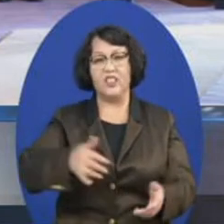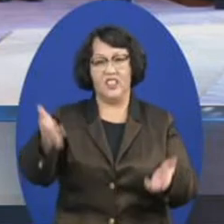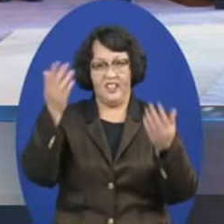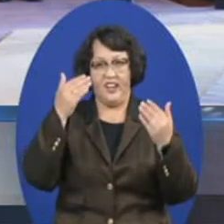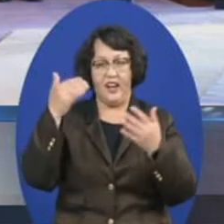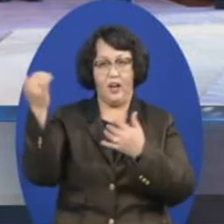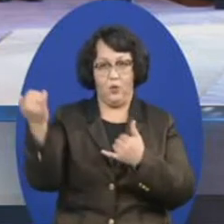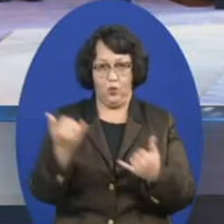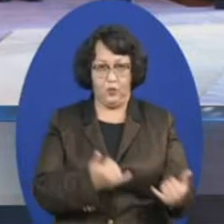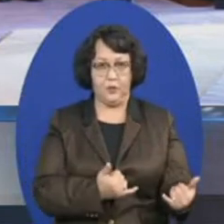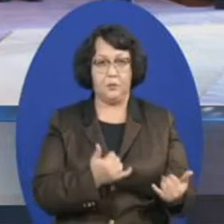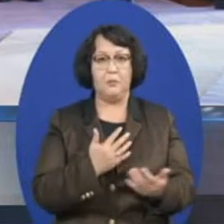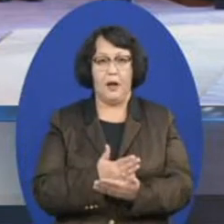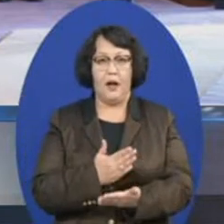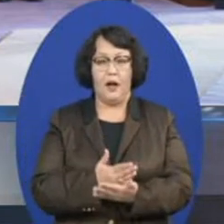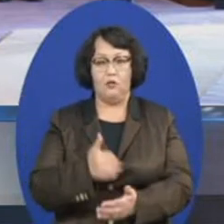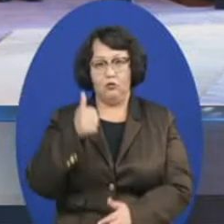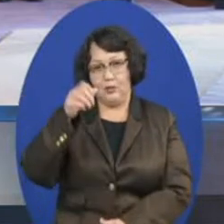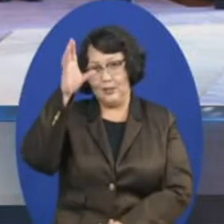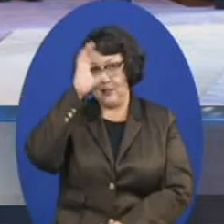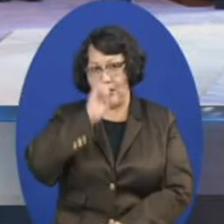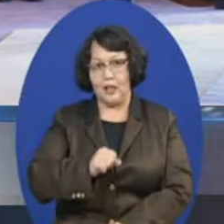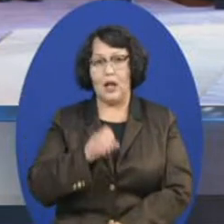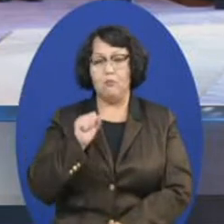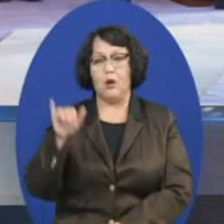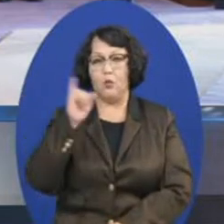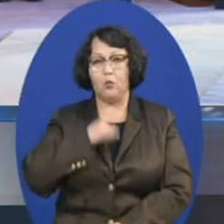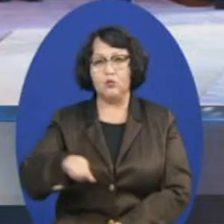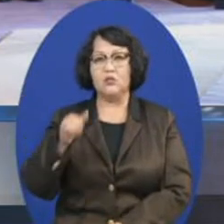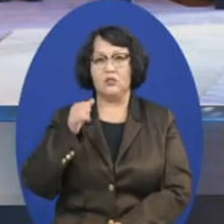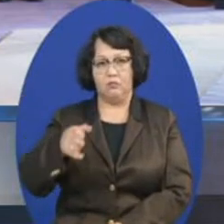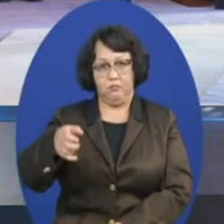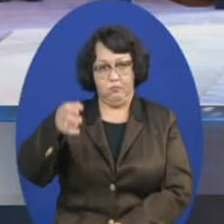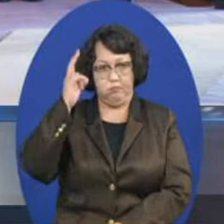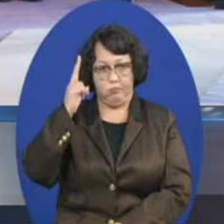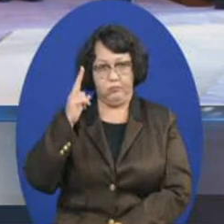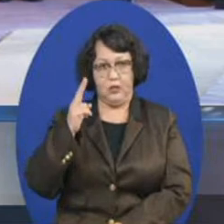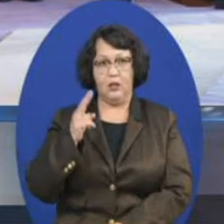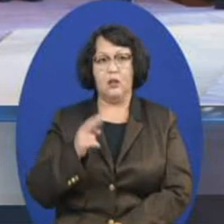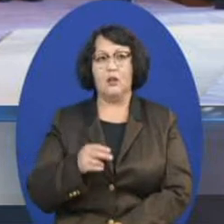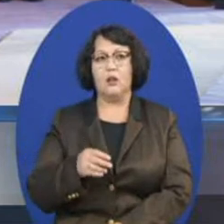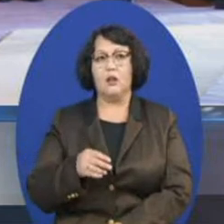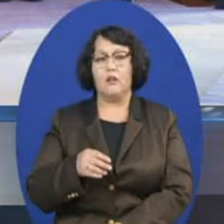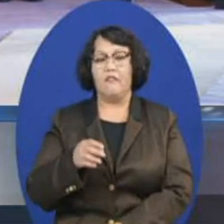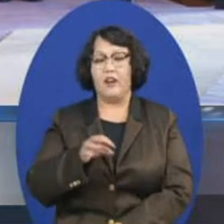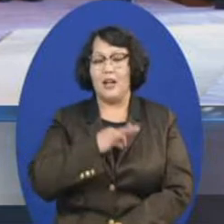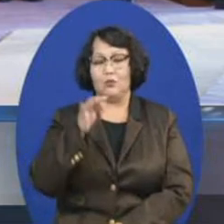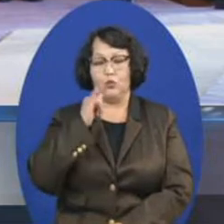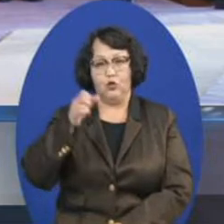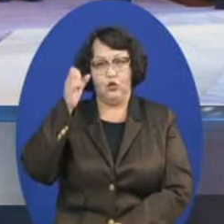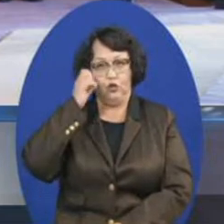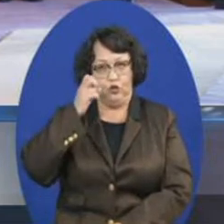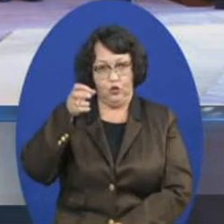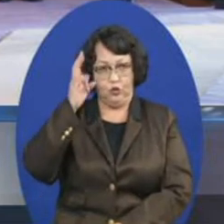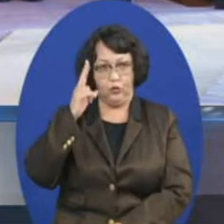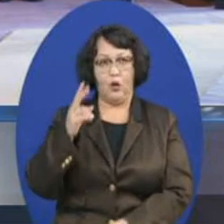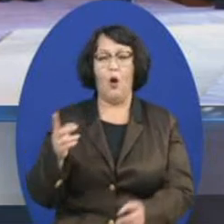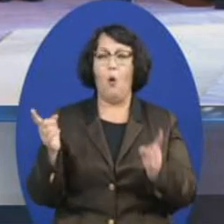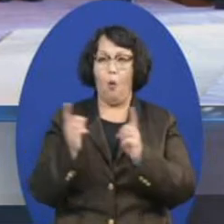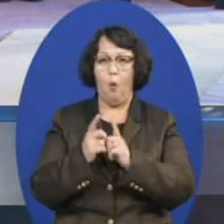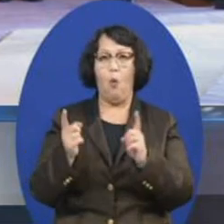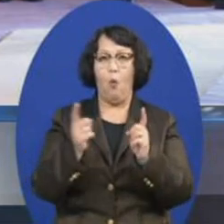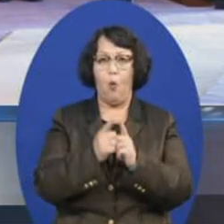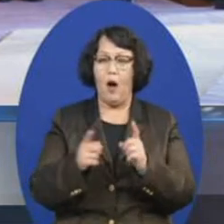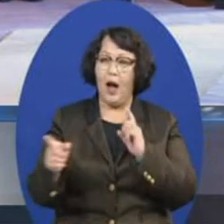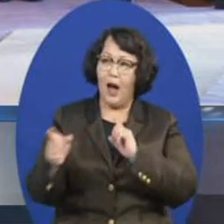улсад айлчлахыг урьсан байна. Энэ үеэр ерөнхий сайд Оюу Эрдэнэ Америкийн нэгдсэн улсын тэргүүн хатагтай Жил Байден, мөн Францын ерөнхийлөгч Эммануэль Макрон